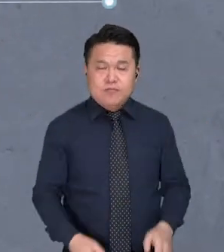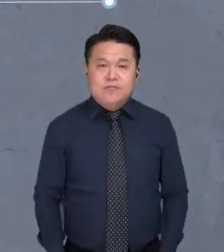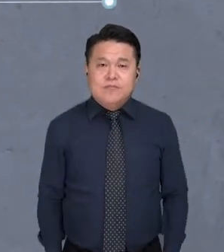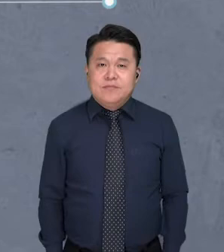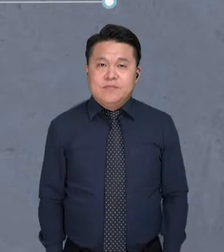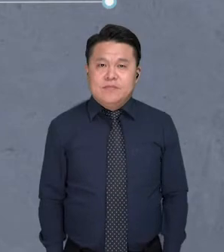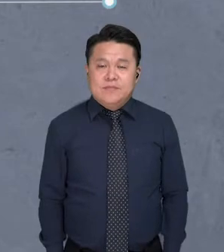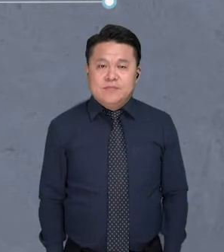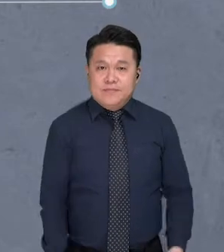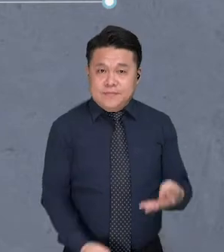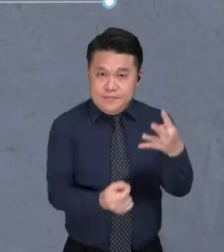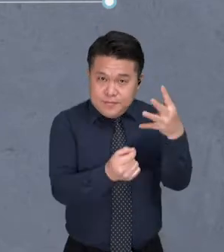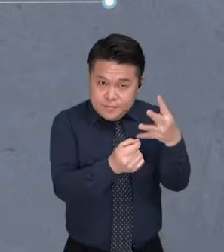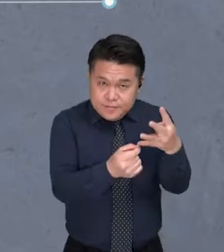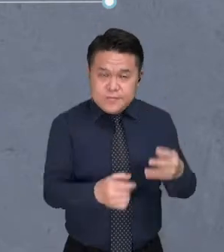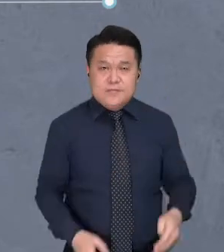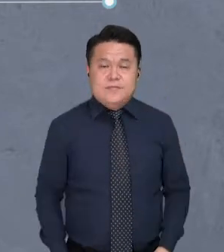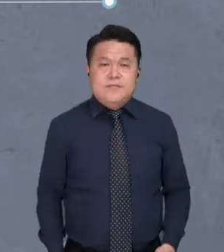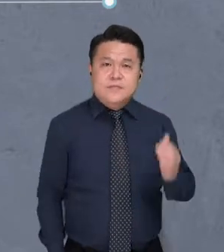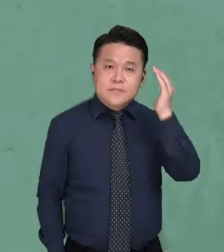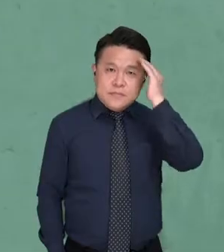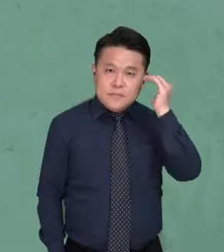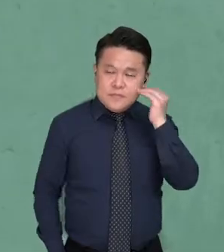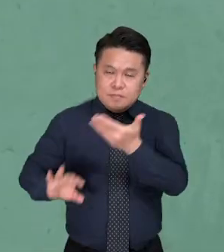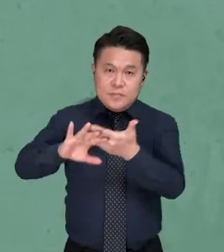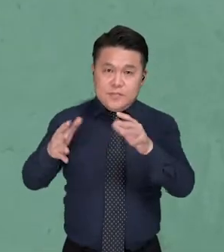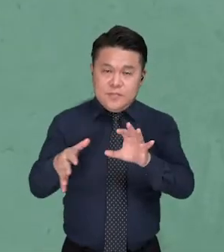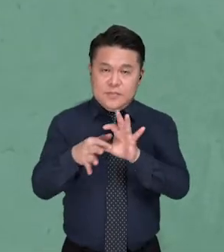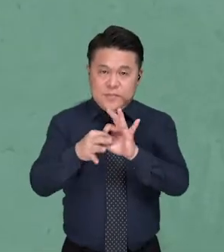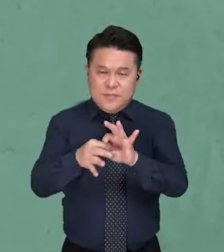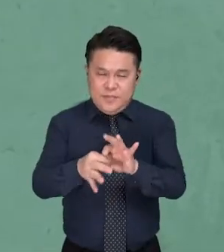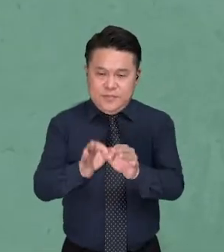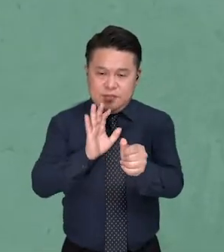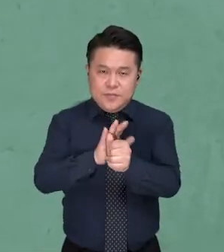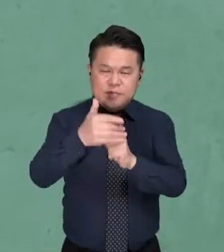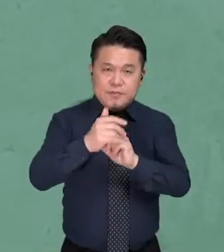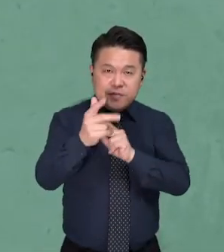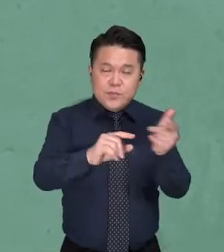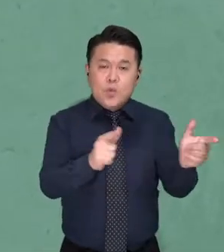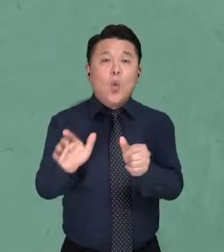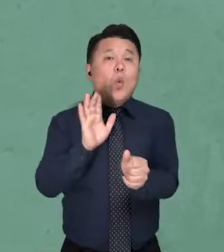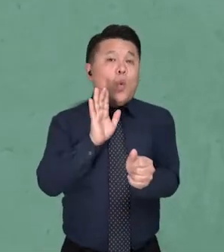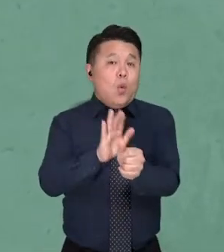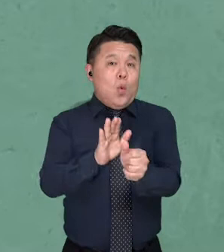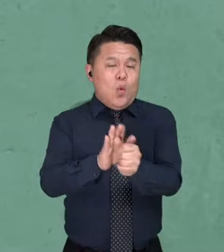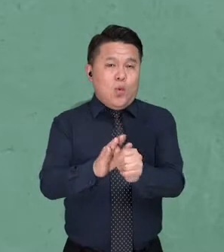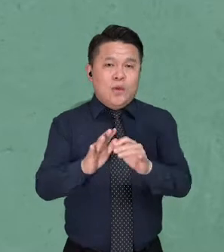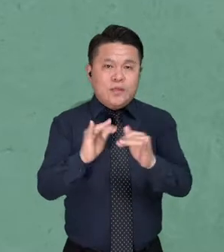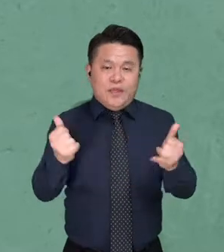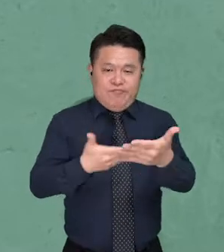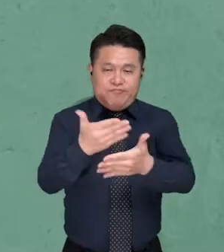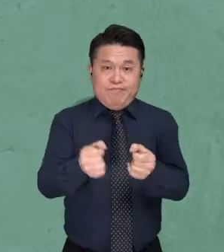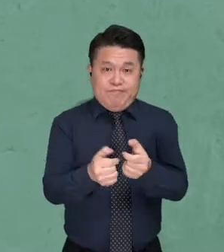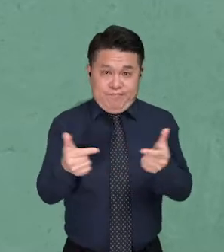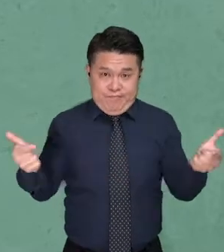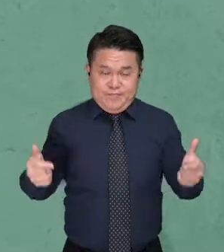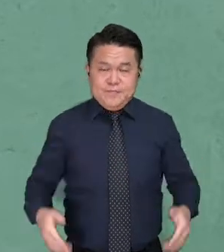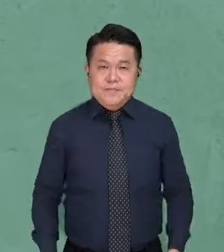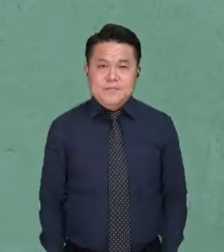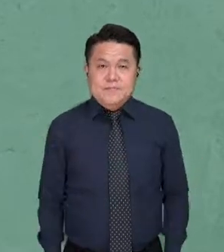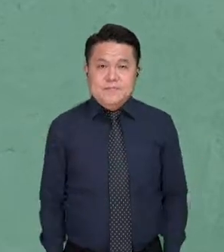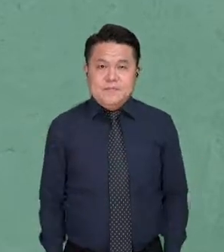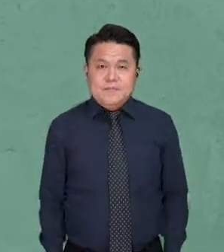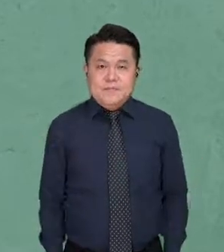강화를 도모합니다. 넷, 국내 및 국외 현지 대상 국제 협력 사업을 지원함으로써 인적